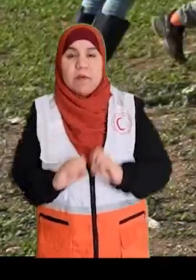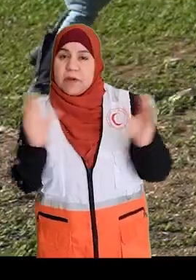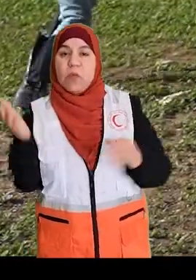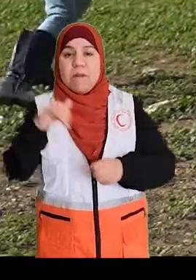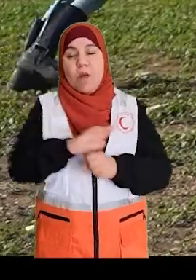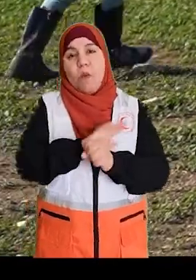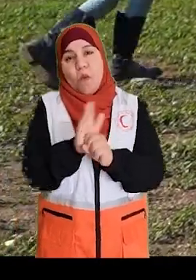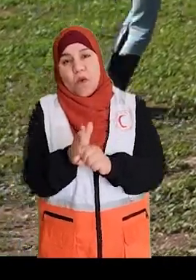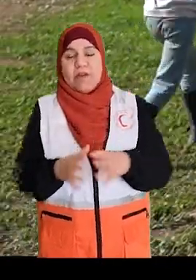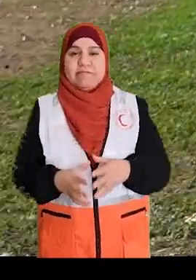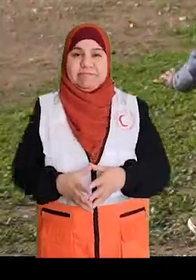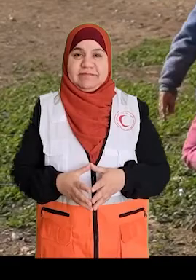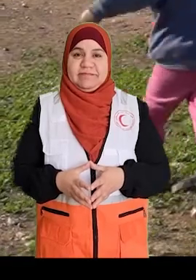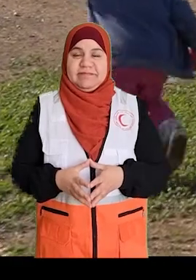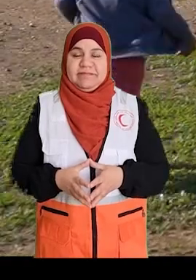الكورونا.